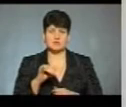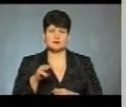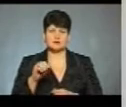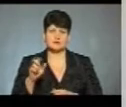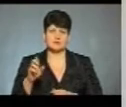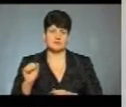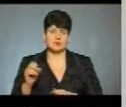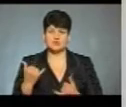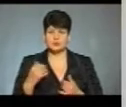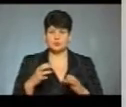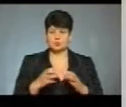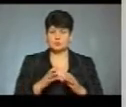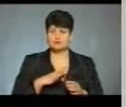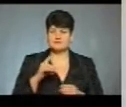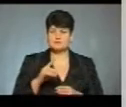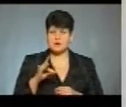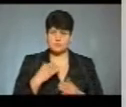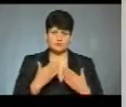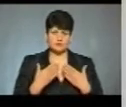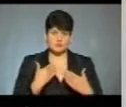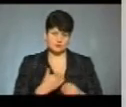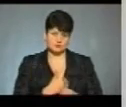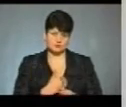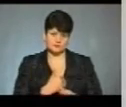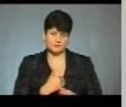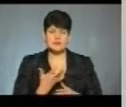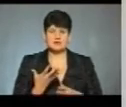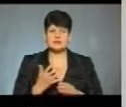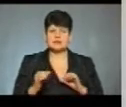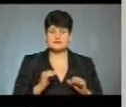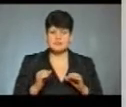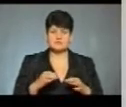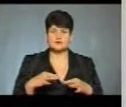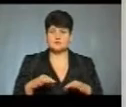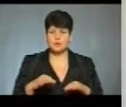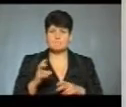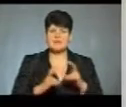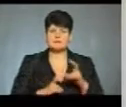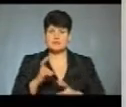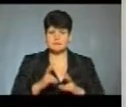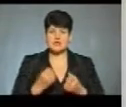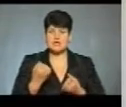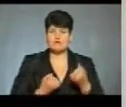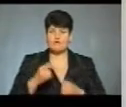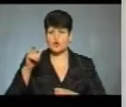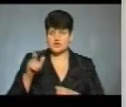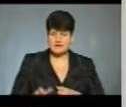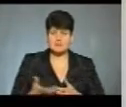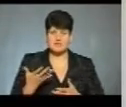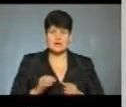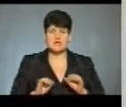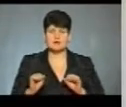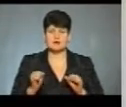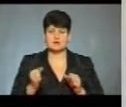побувала у Збаражі, аби поспілкуватися з керівництвом Зворазького автотранспортного підприємства та водієм, який 13 грудня кермував